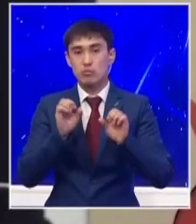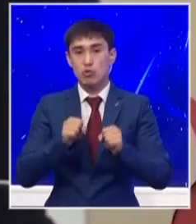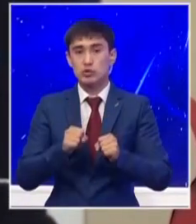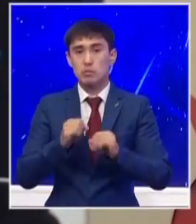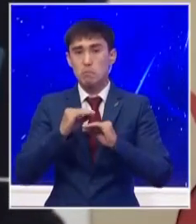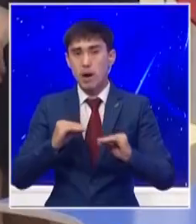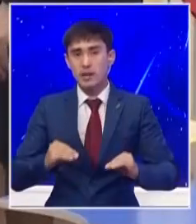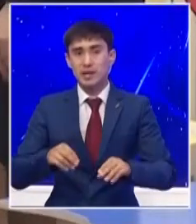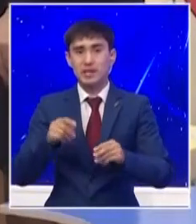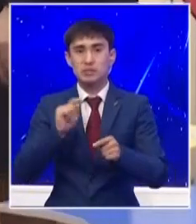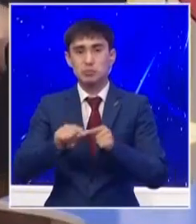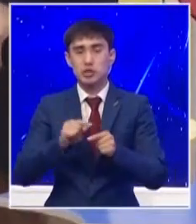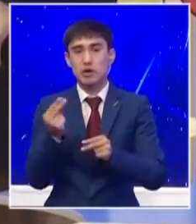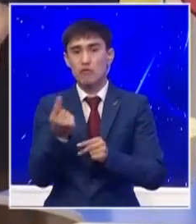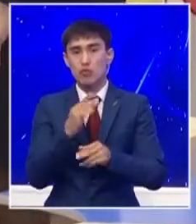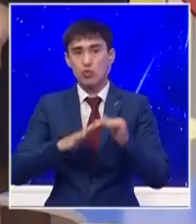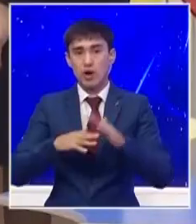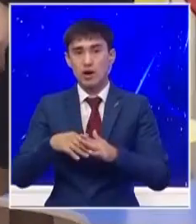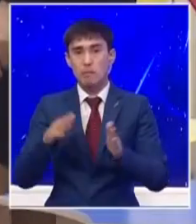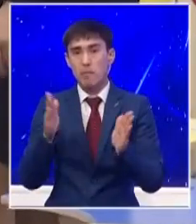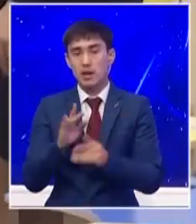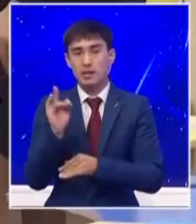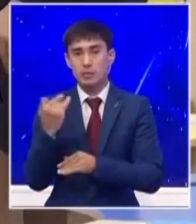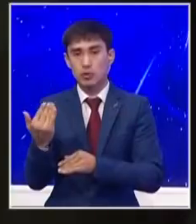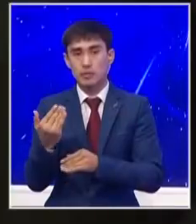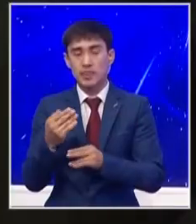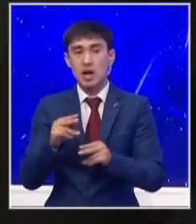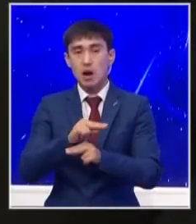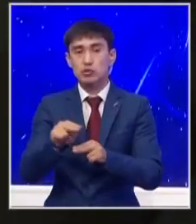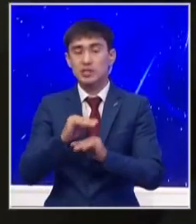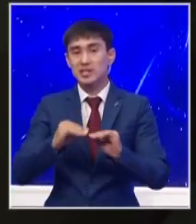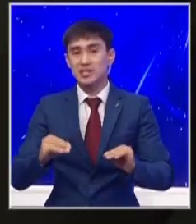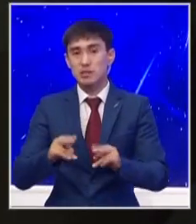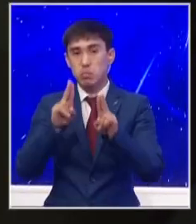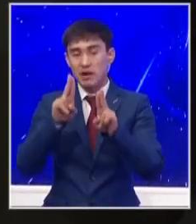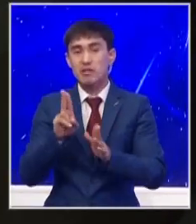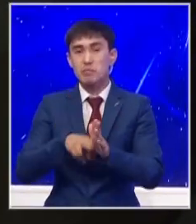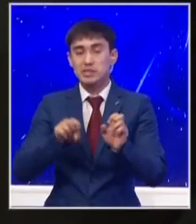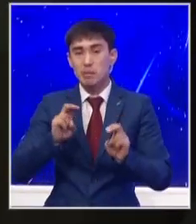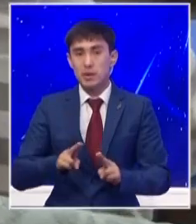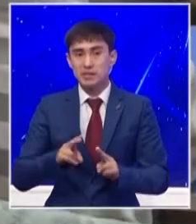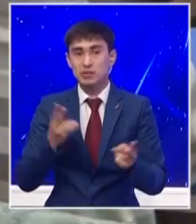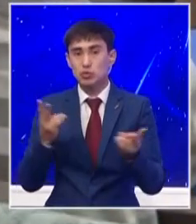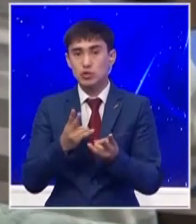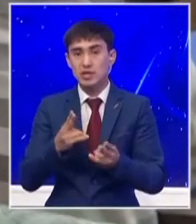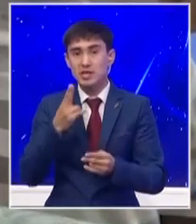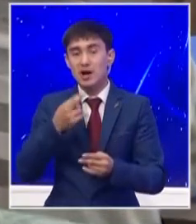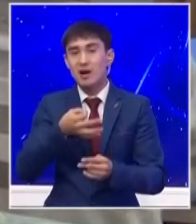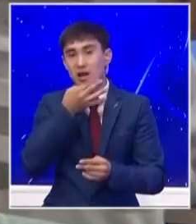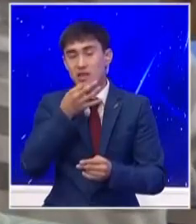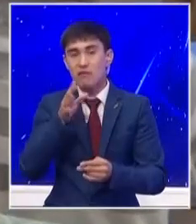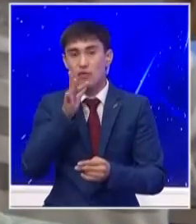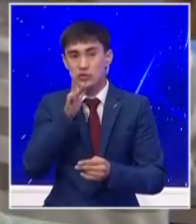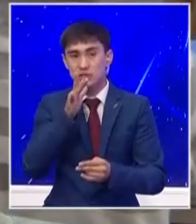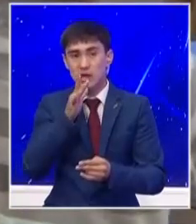даже маленькая спичка в руках несмышленыша. Обучать дошкольника элементарным правилам безопасности надо с самого раннего